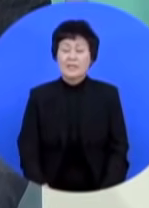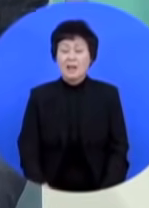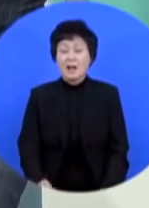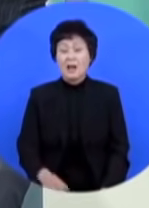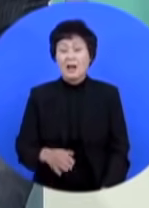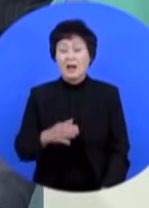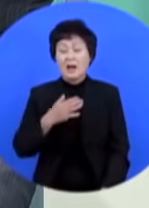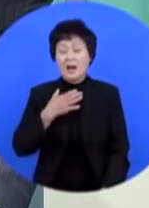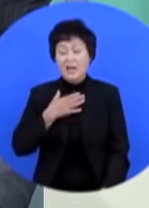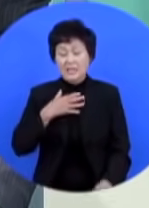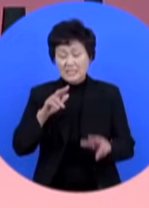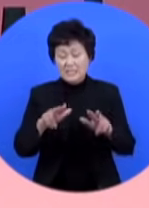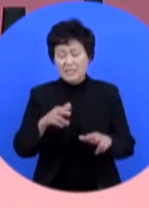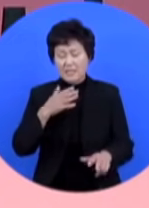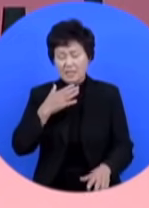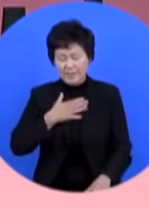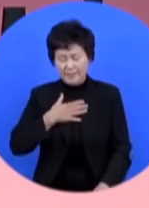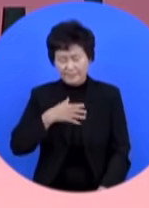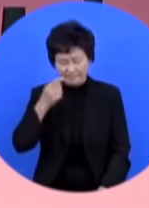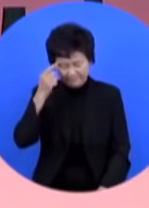알고서야 깨달았습니다.